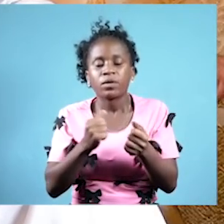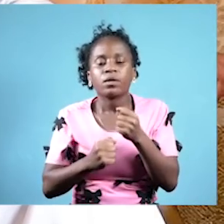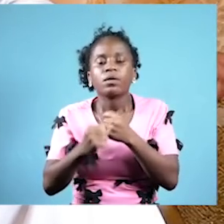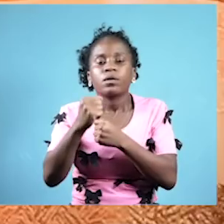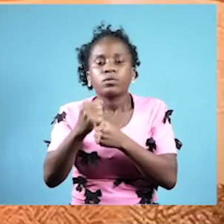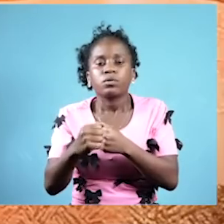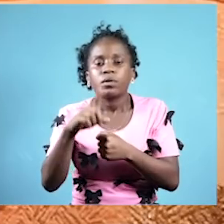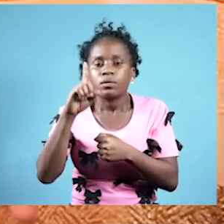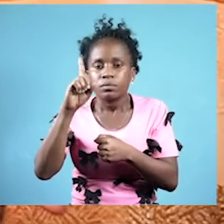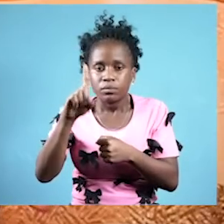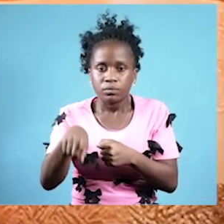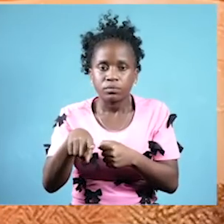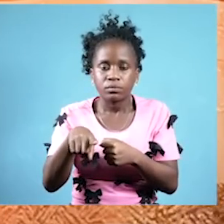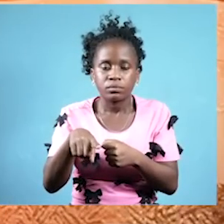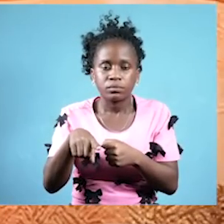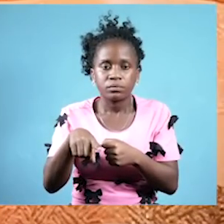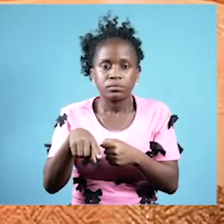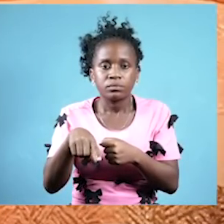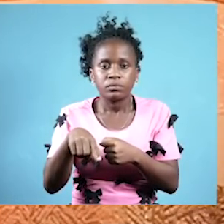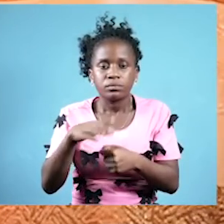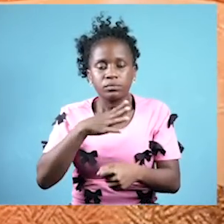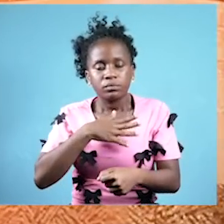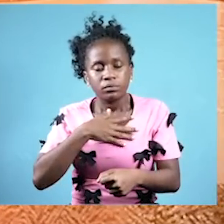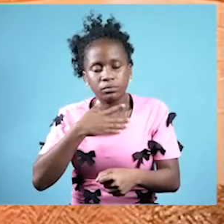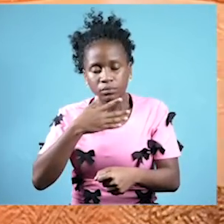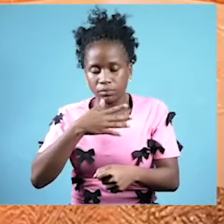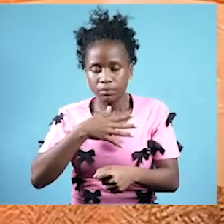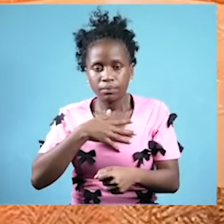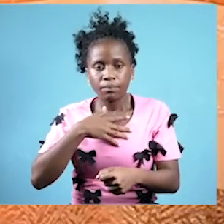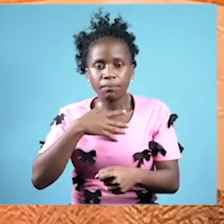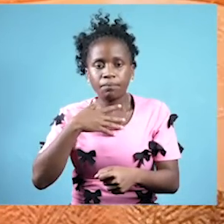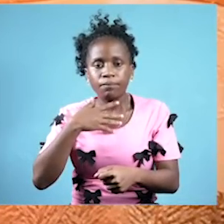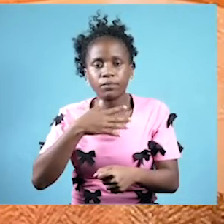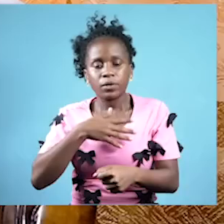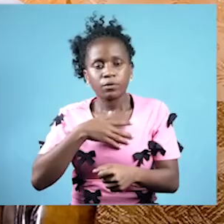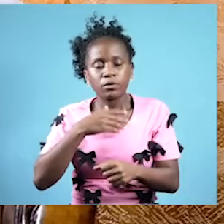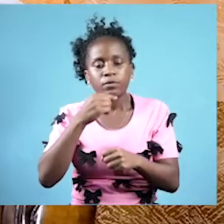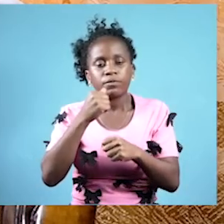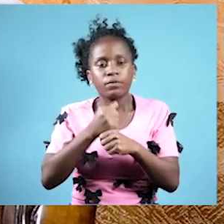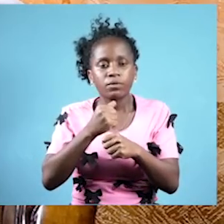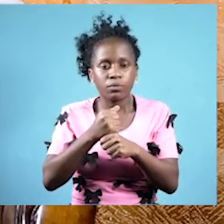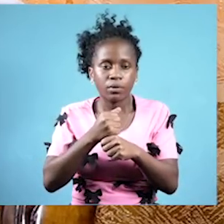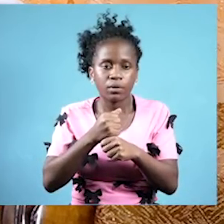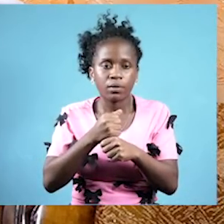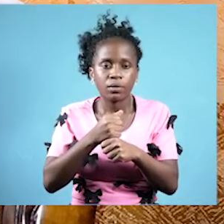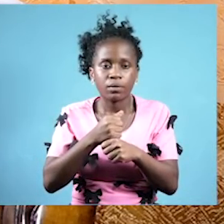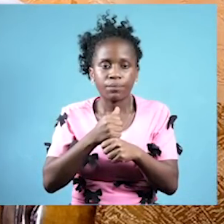inayoongoza. Hatua ipi kwa mfano? Uongozi jumuishi na uongozi shirikishi.